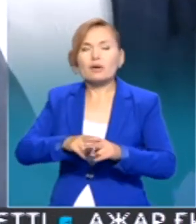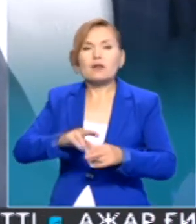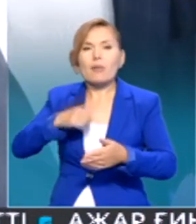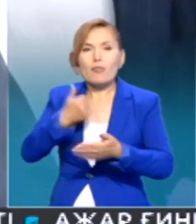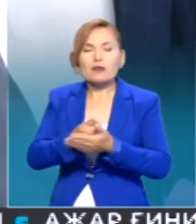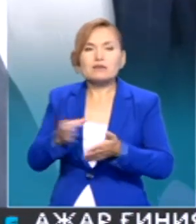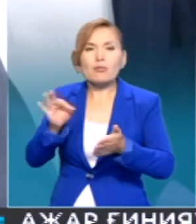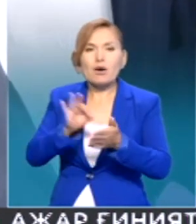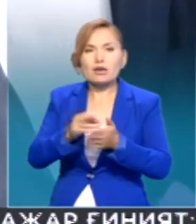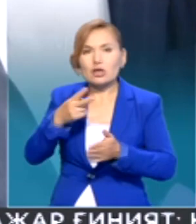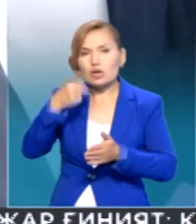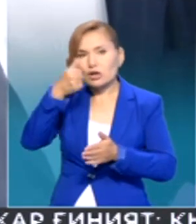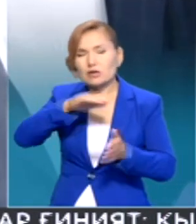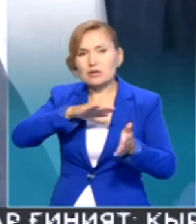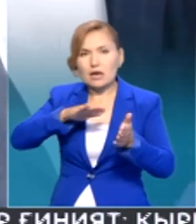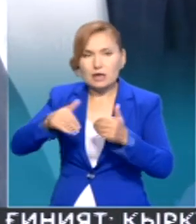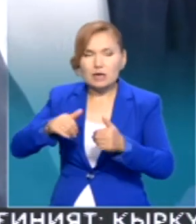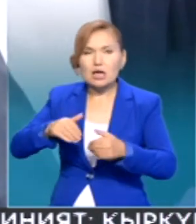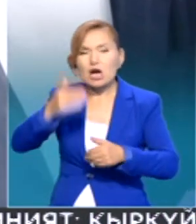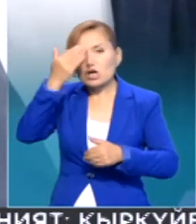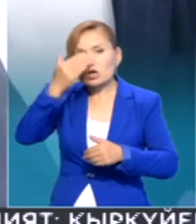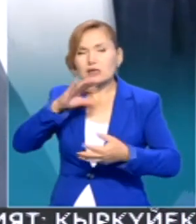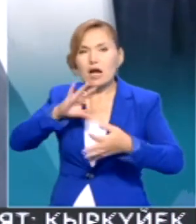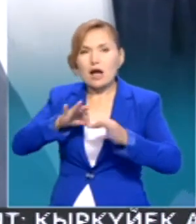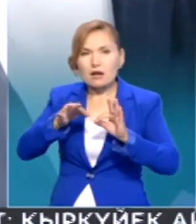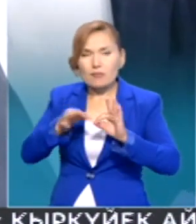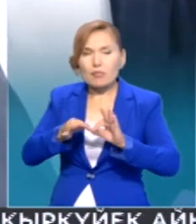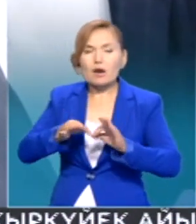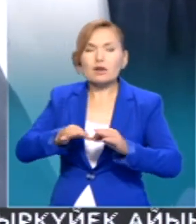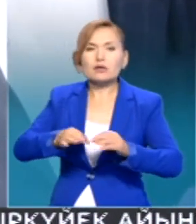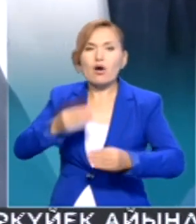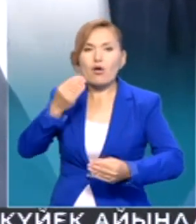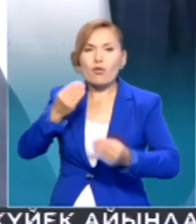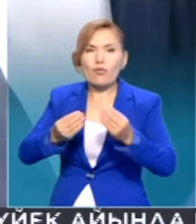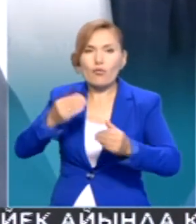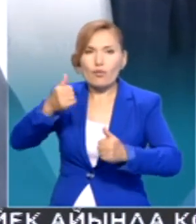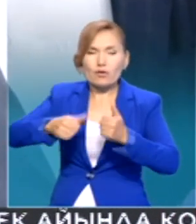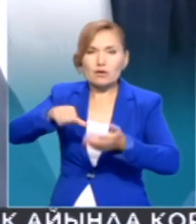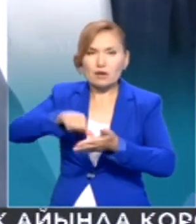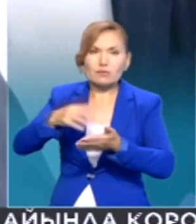жазғы олимпиада ойындары, сол олимпиада ойындарына бәрі күшті салып дайындықтарымызды өткізіп отырмыз.